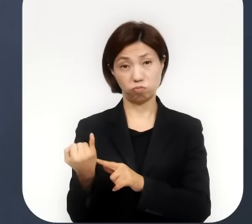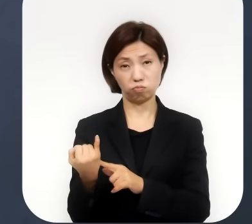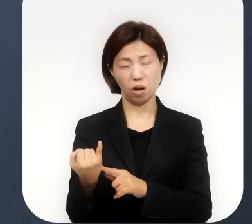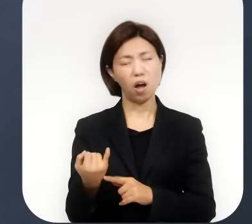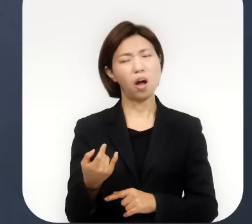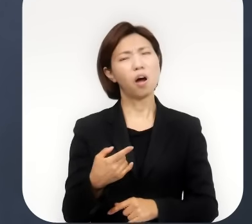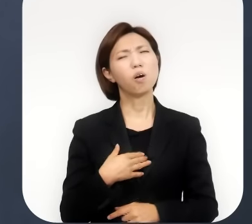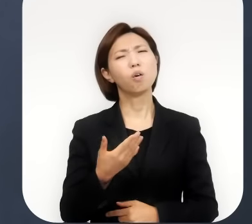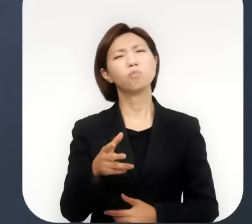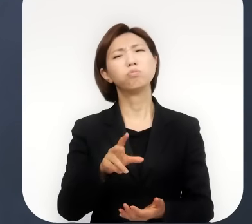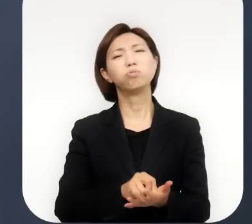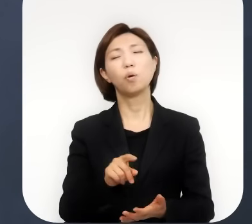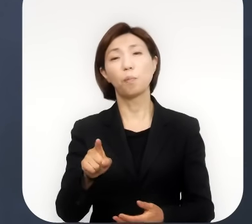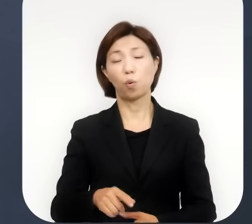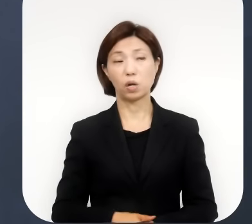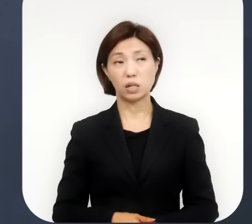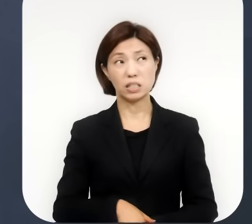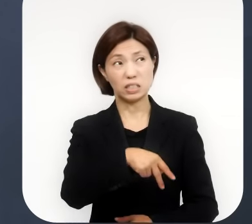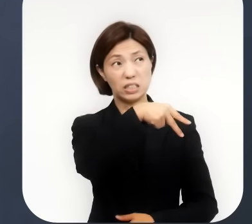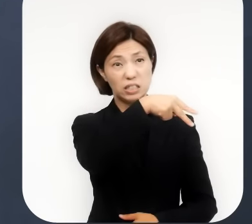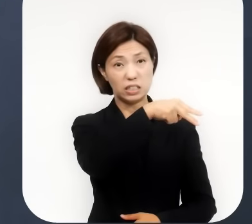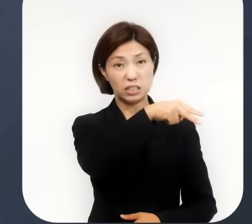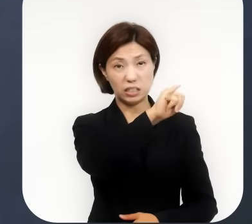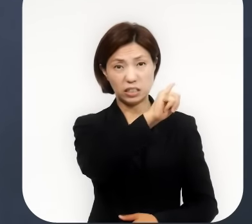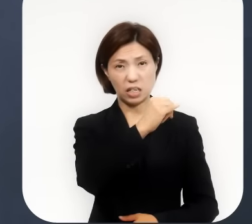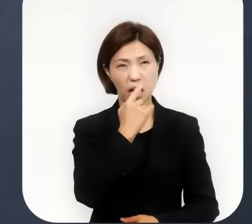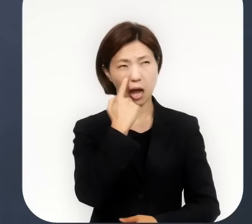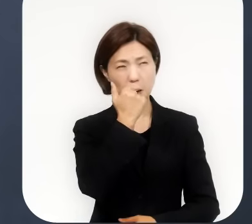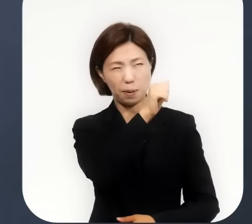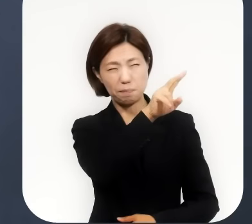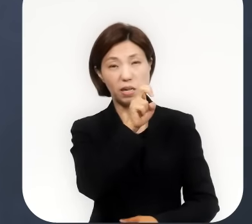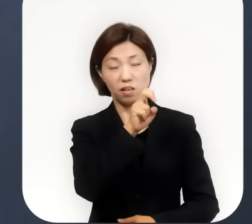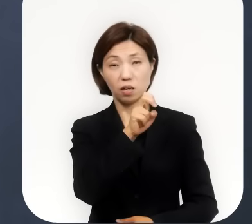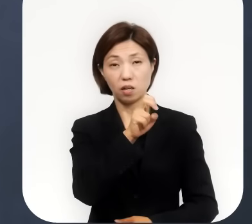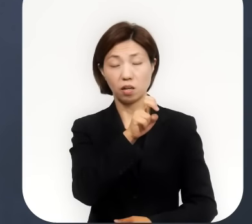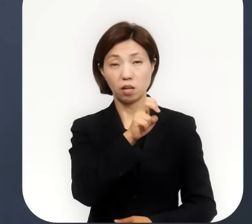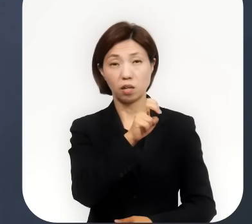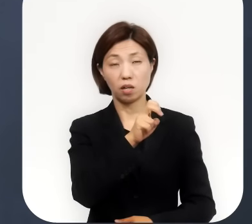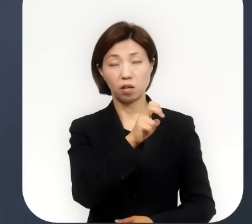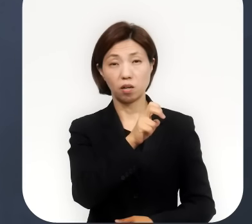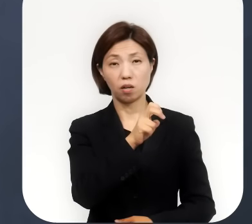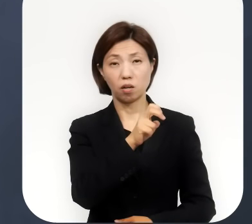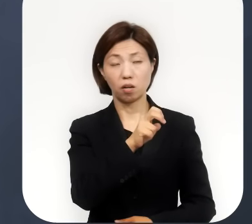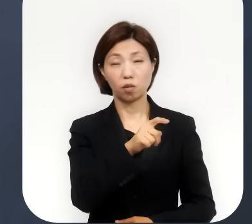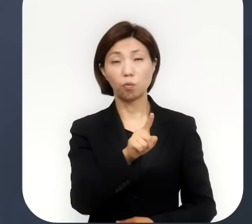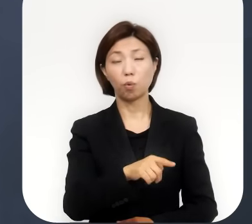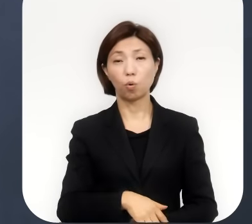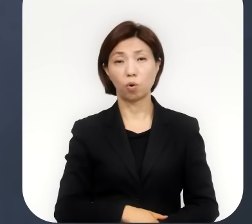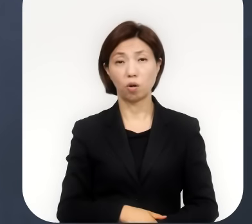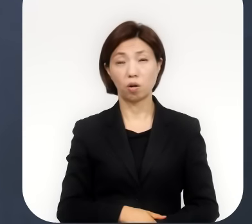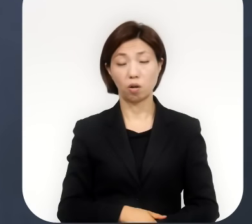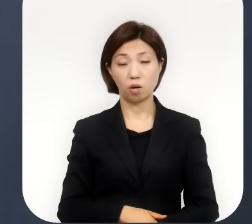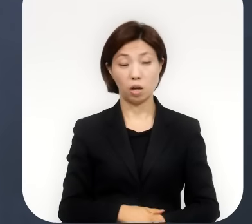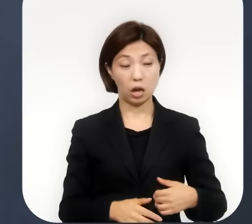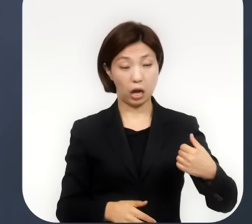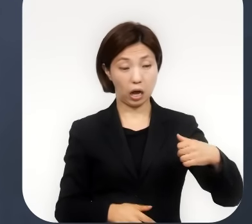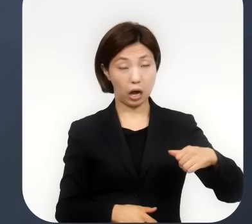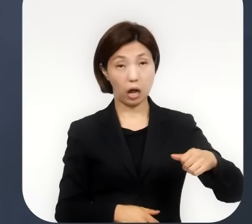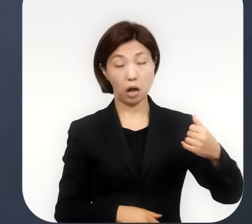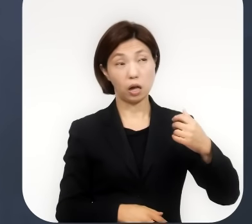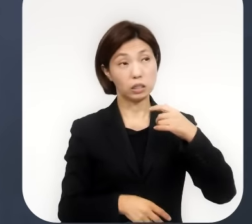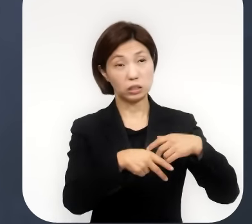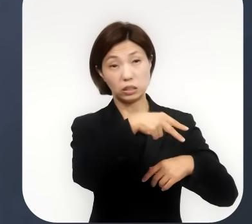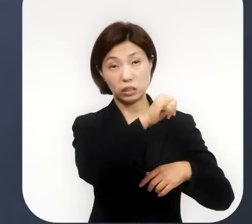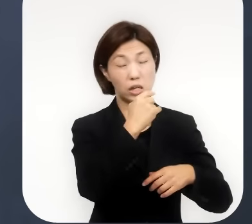문제냐 하면 시아버지를 미워했다 그러죠 그러면 당연히 남편은